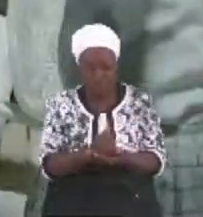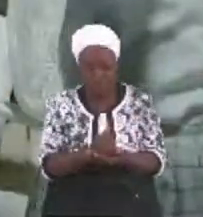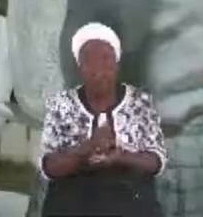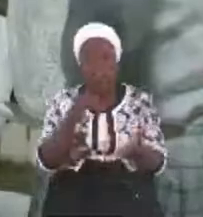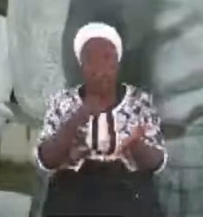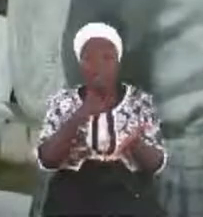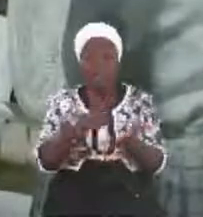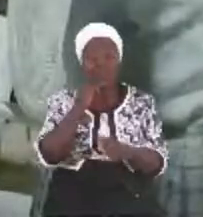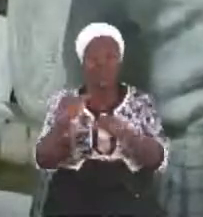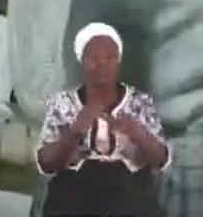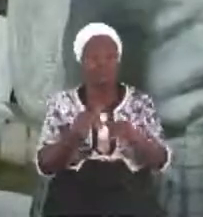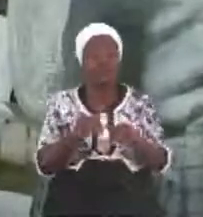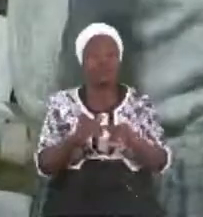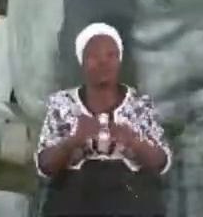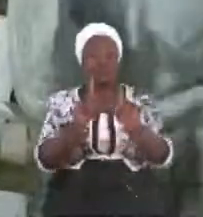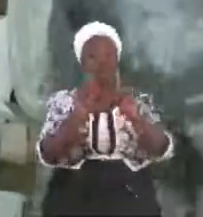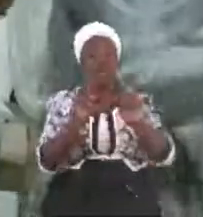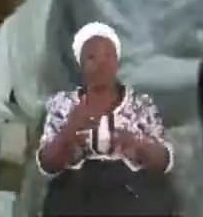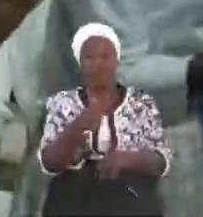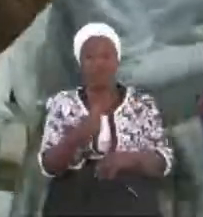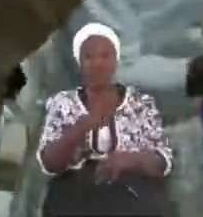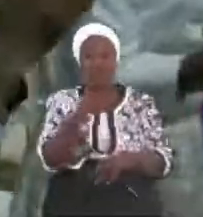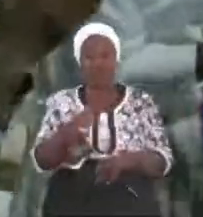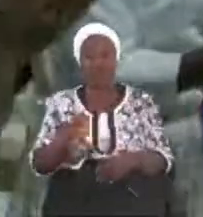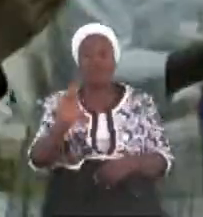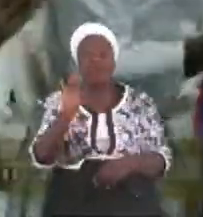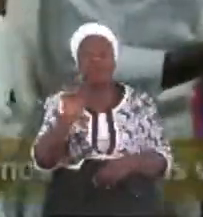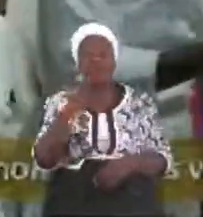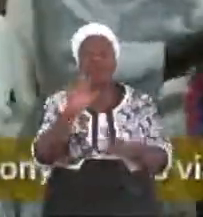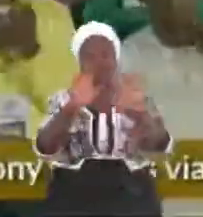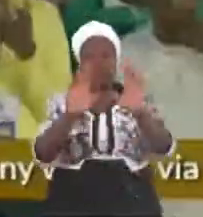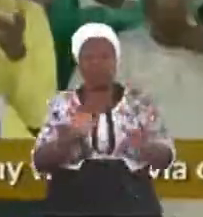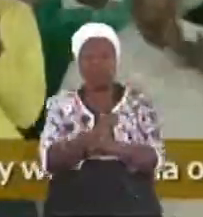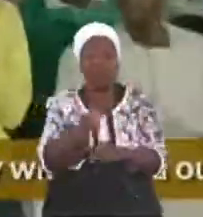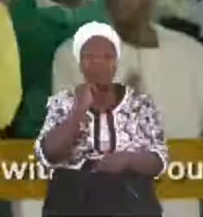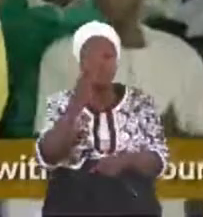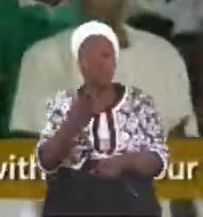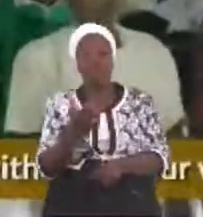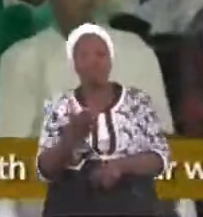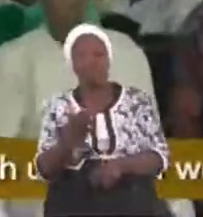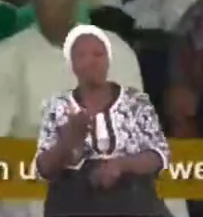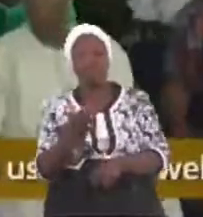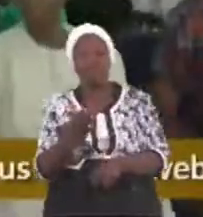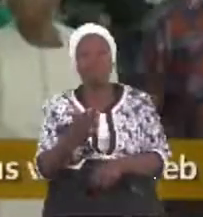C'est fait. Vérifie et tu verras que le miracle est là-bas.